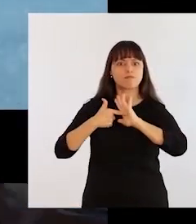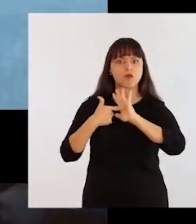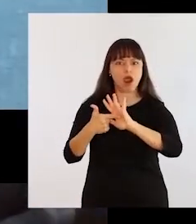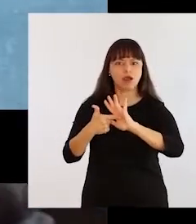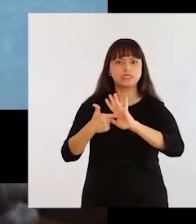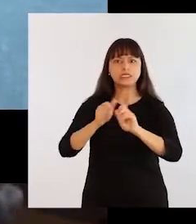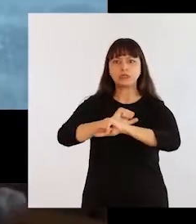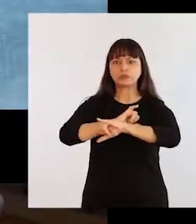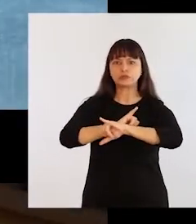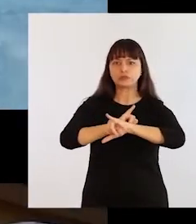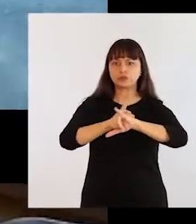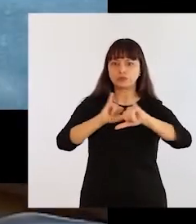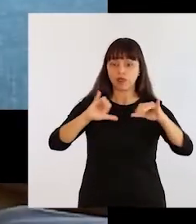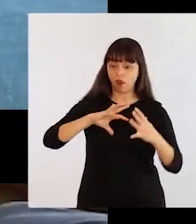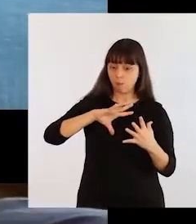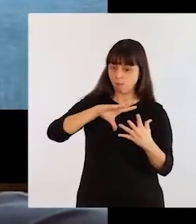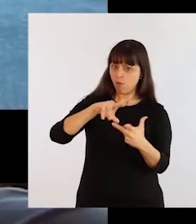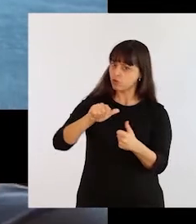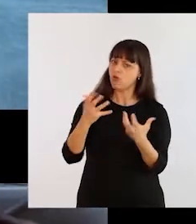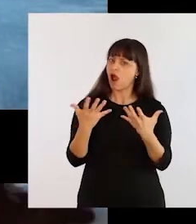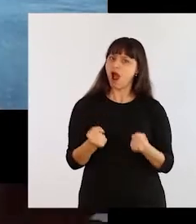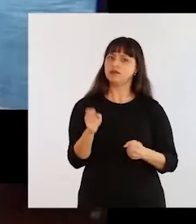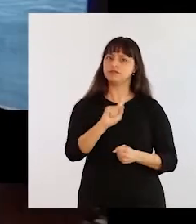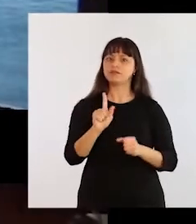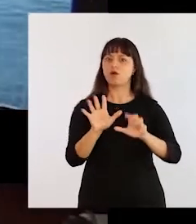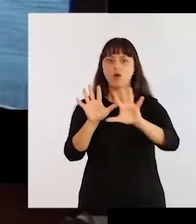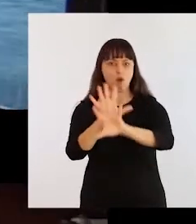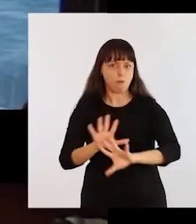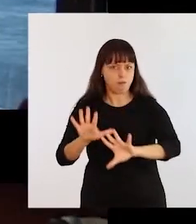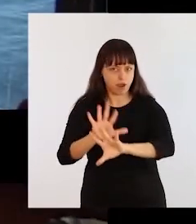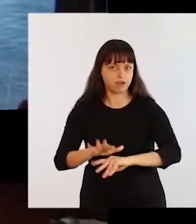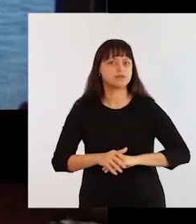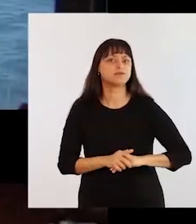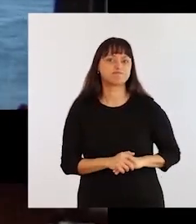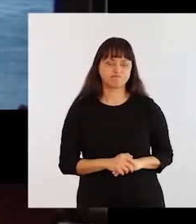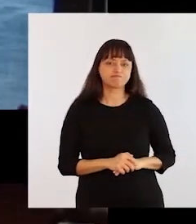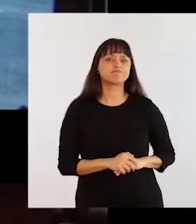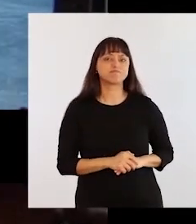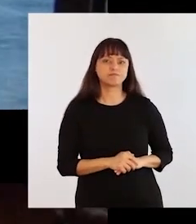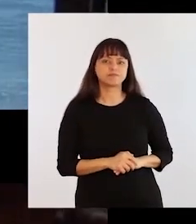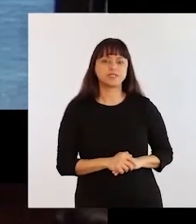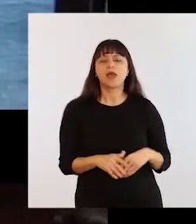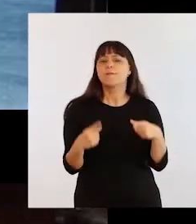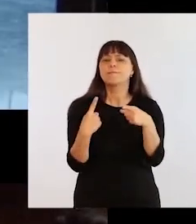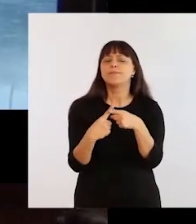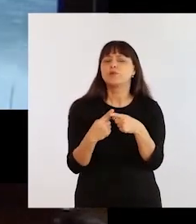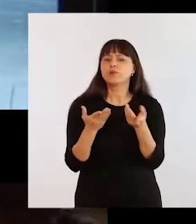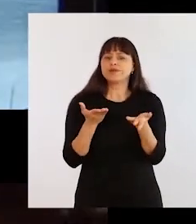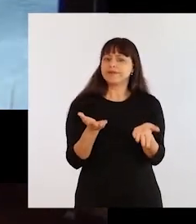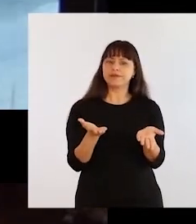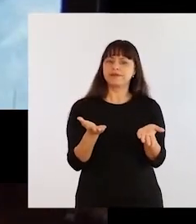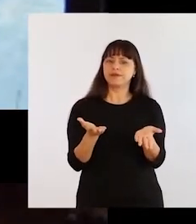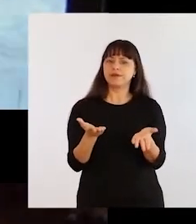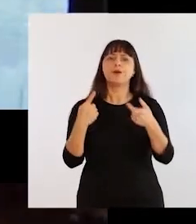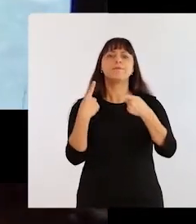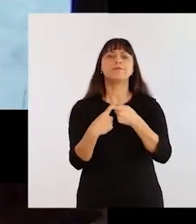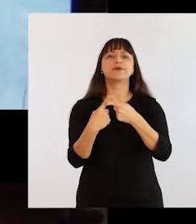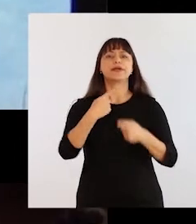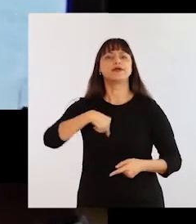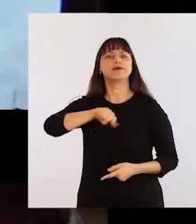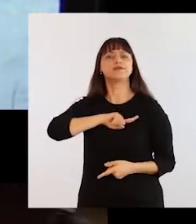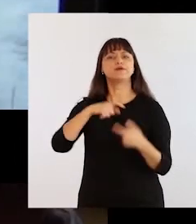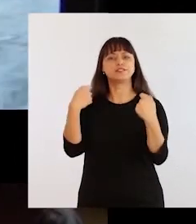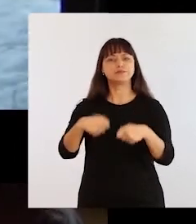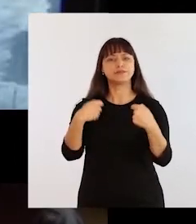la transparence des pensées occidentales soit se répande sur le monde entier. Mais pourquoi?